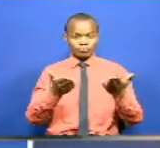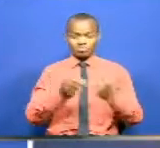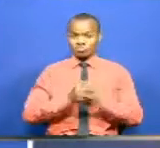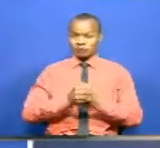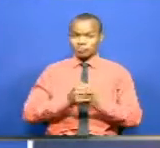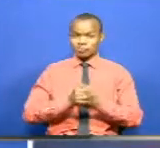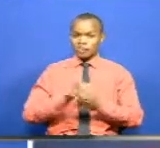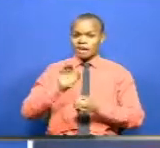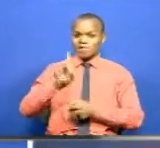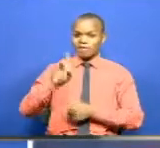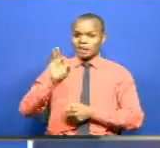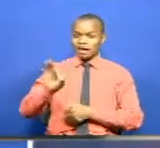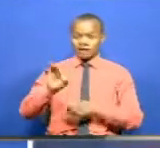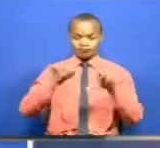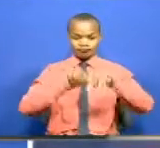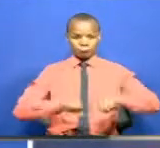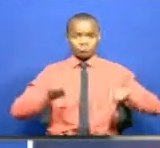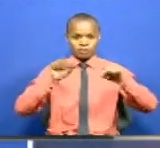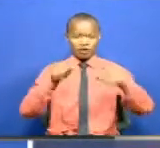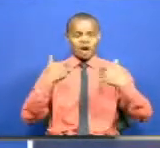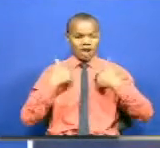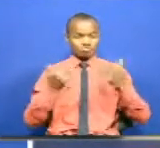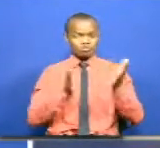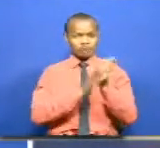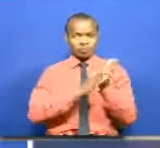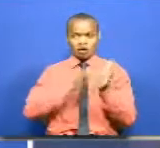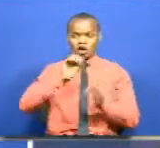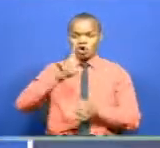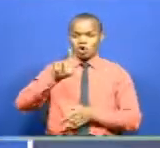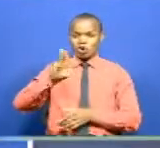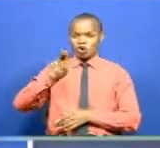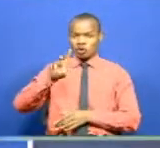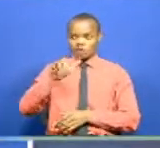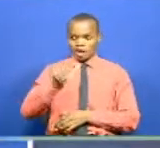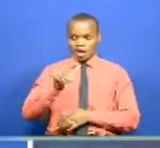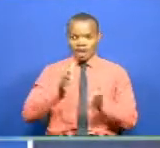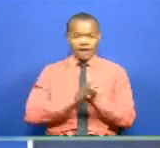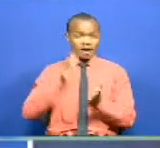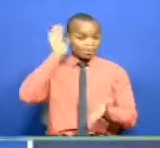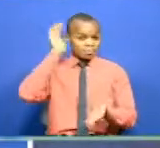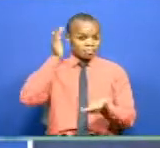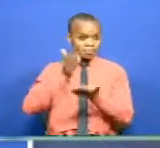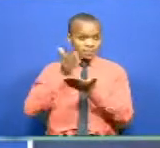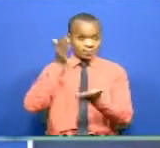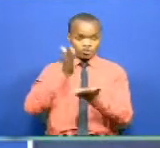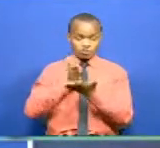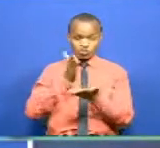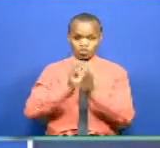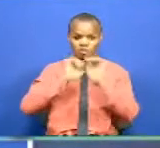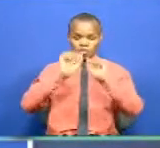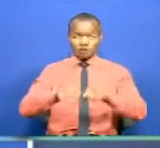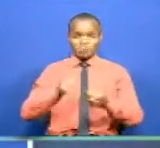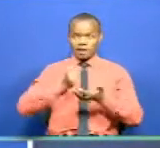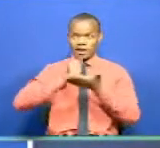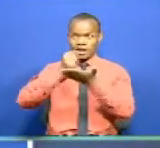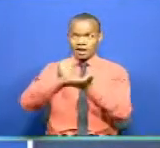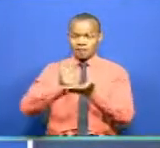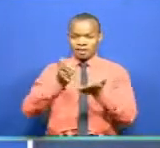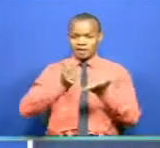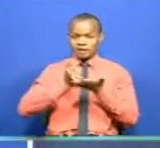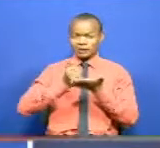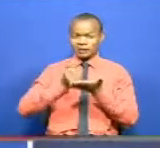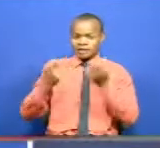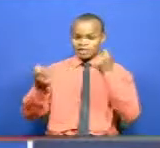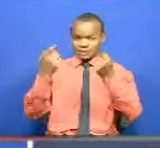humu nchini Nick Mwendwa amemsifu Olunga kwa matukio hayo na anaamini kwamba mshambulizi huyo atachangia pakubwa katika kuisaidia Harambee